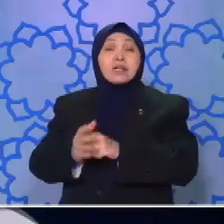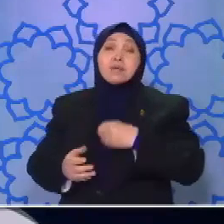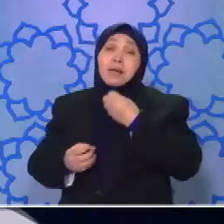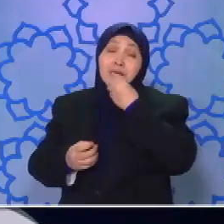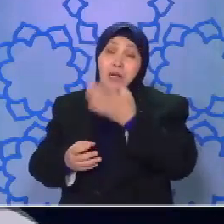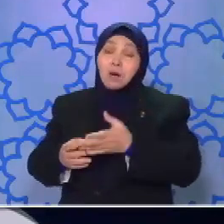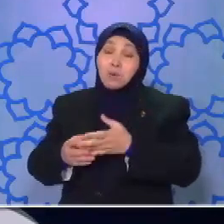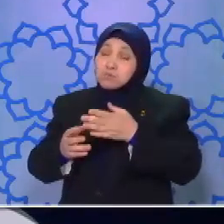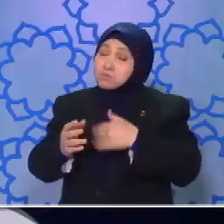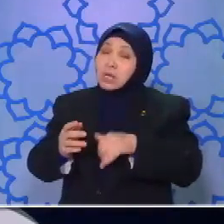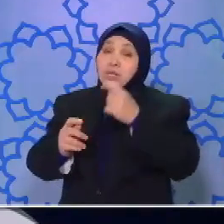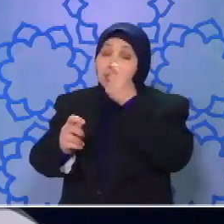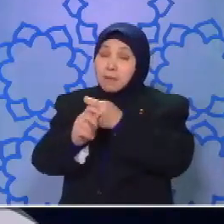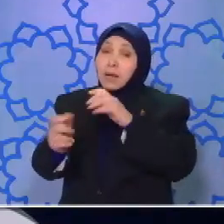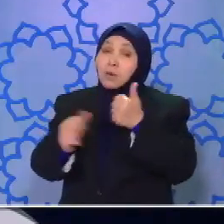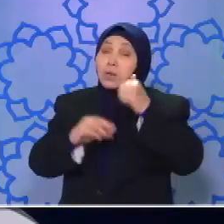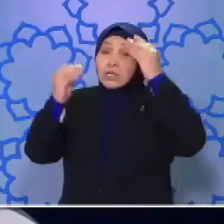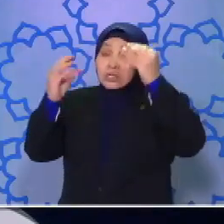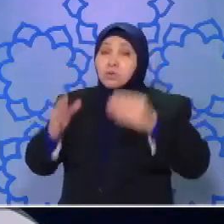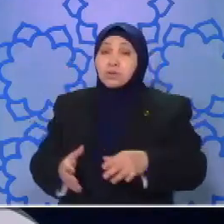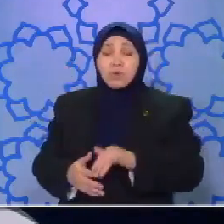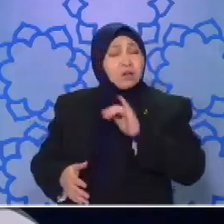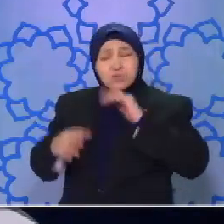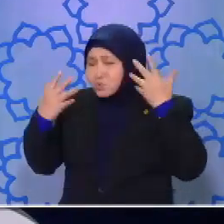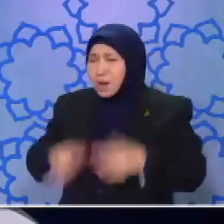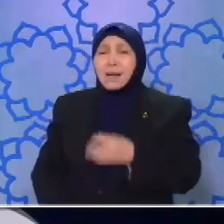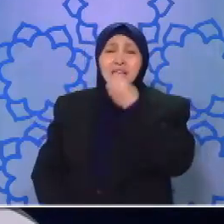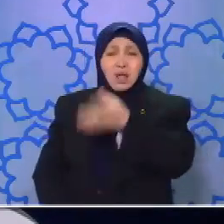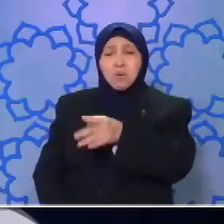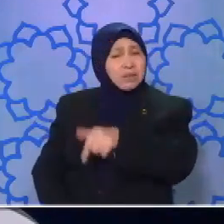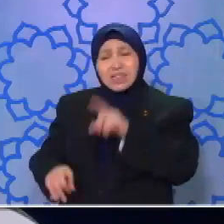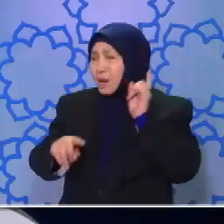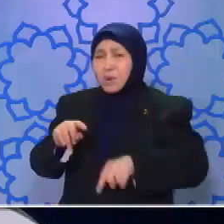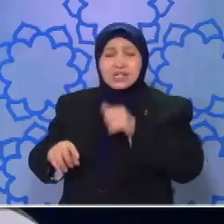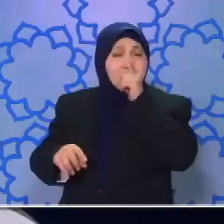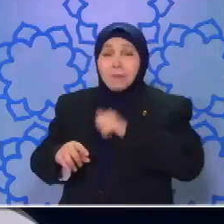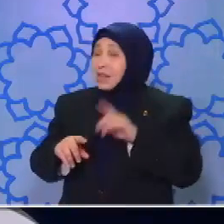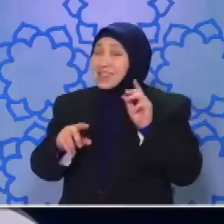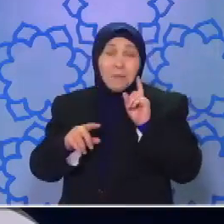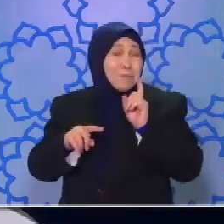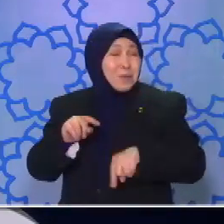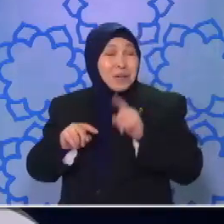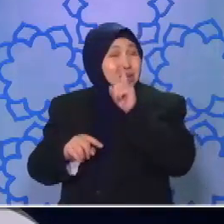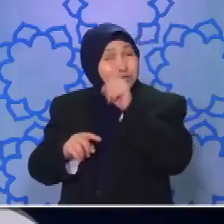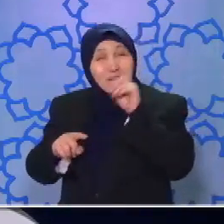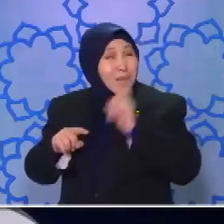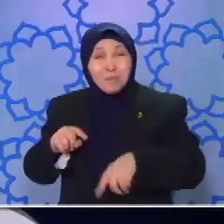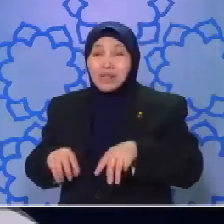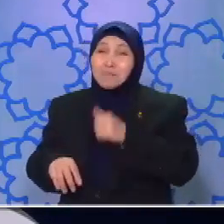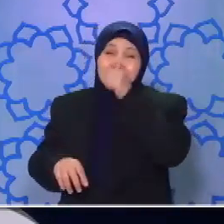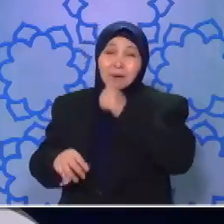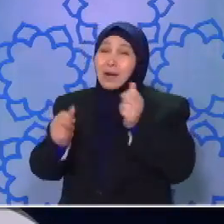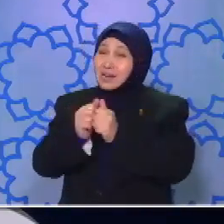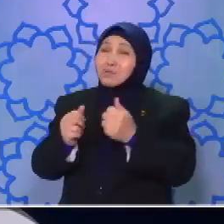menyatakan alam aqul laka, kan, bukankah aku dah cakap dah engkau ni takkan sabarnya, tak mampu untuk bersabar untuk belajar